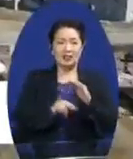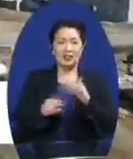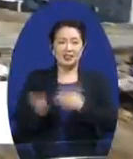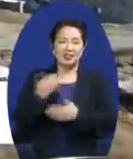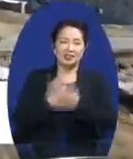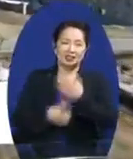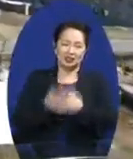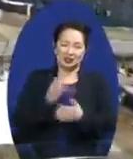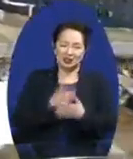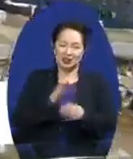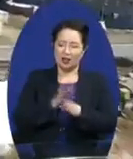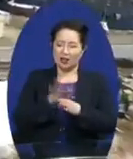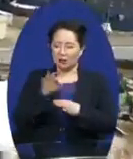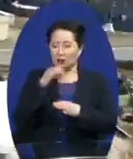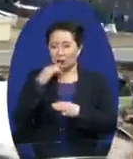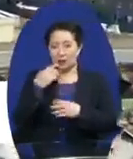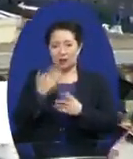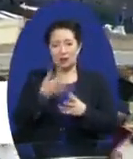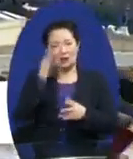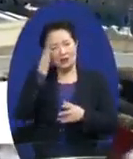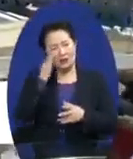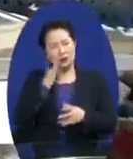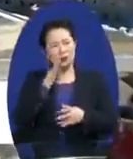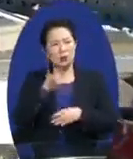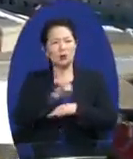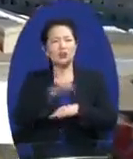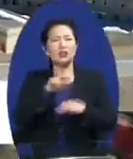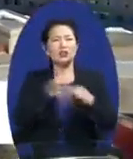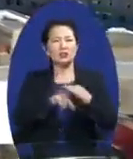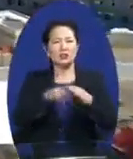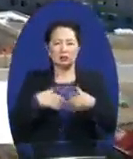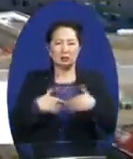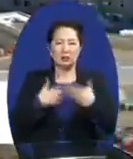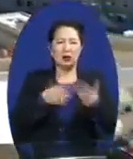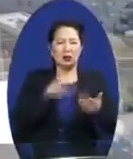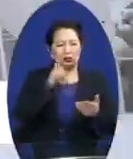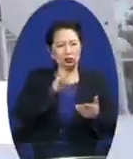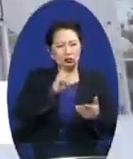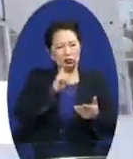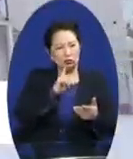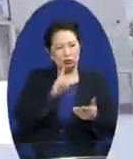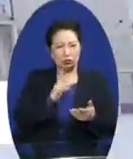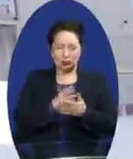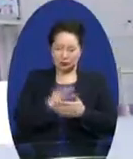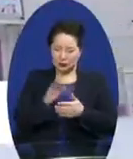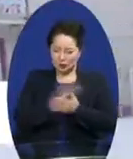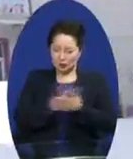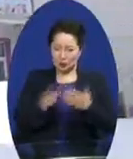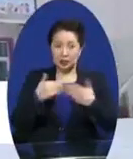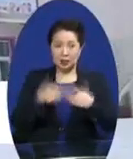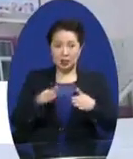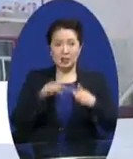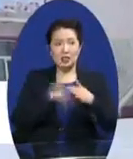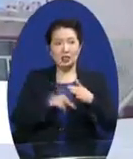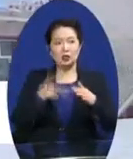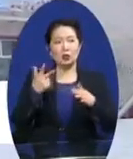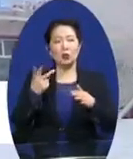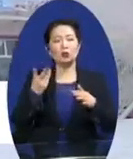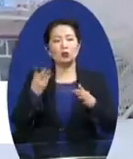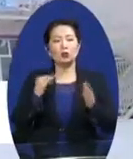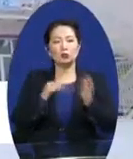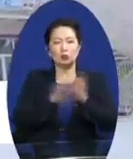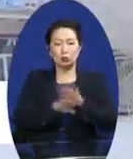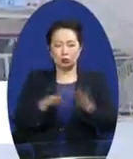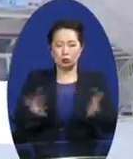байгааг албаныхан хэлж байлаа. За эцэг эхчүүд улсын цэцэрлэгт хүүхдээ өгөх сонирхолтой байдаг. За шинээр нэгдсэн цэцэрлэг 340 гаруй